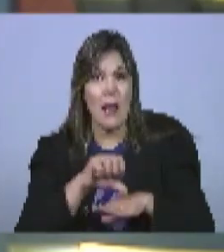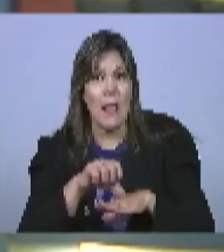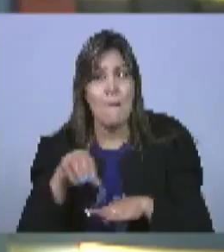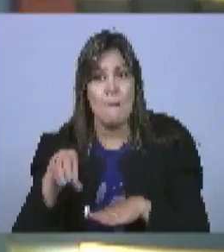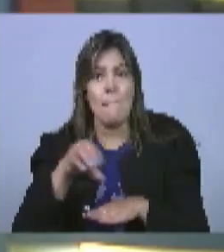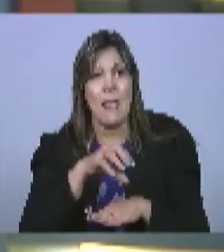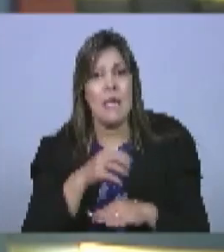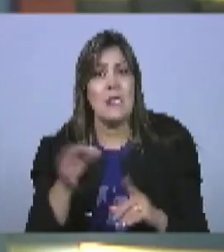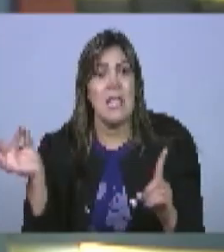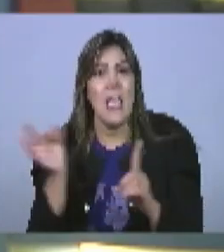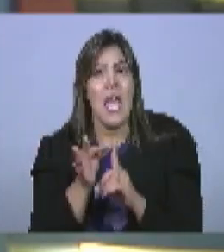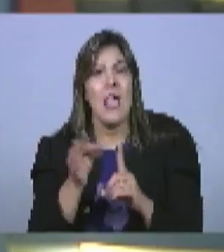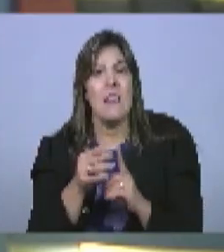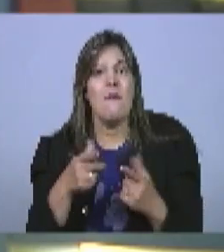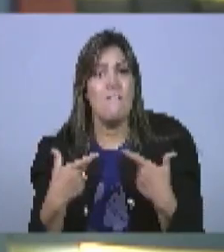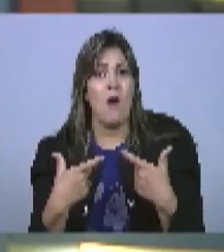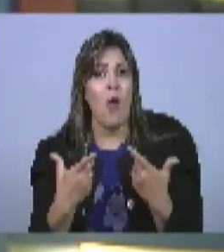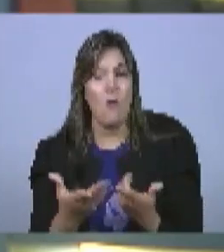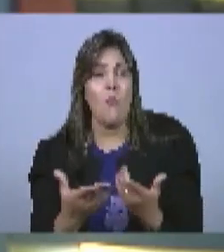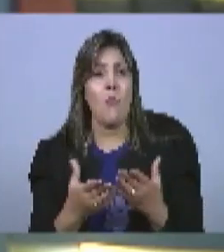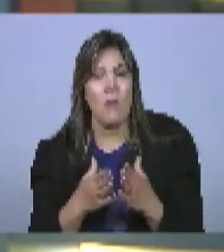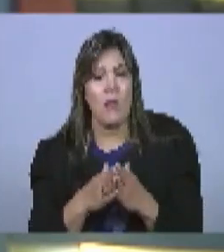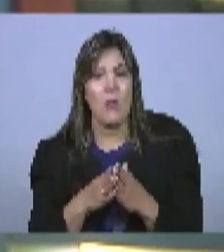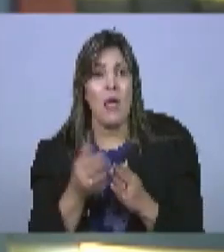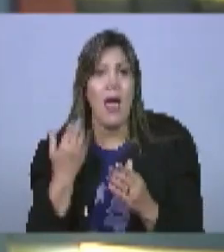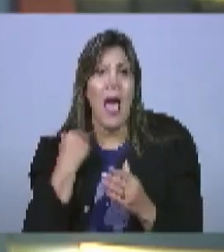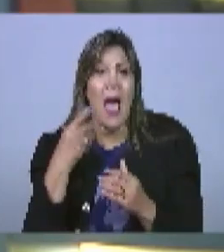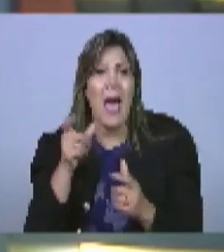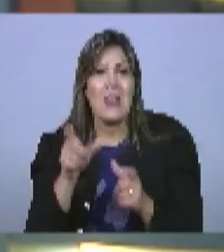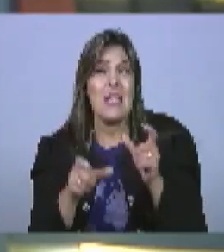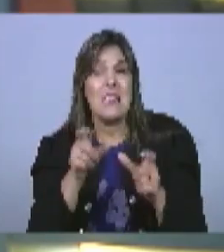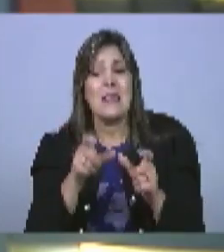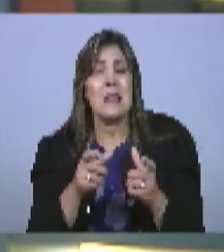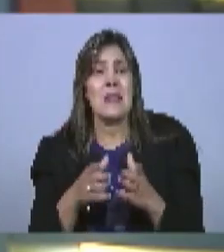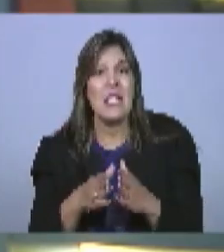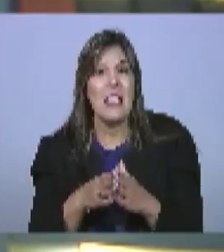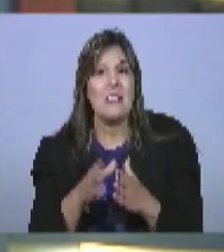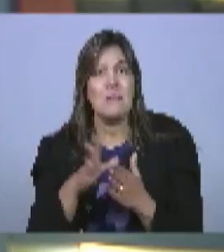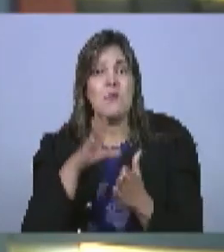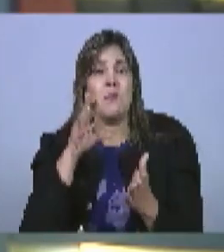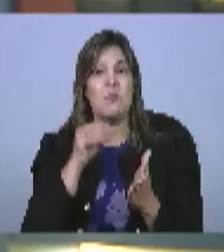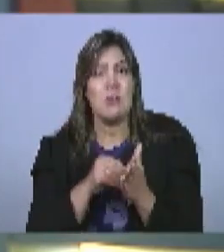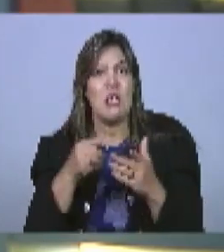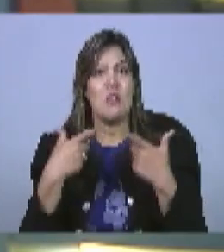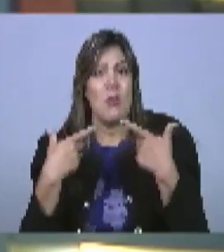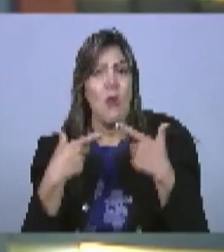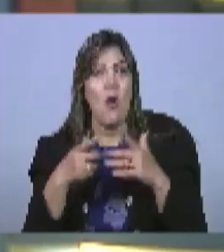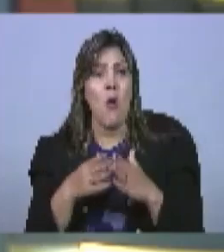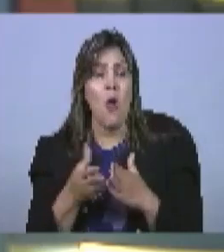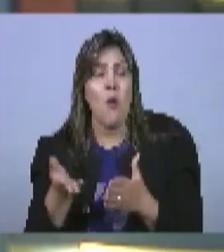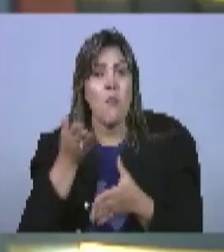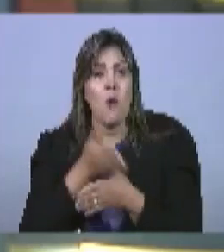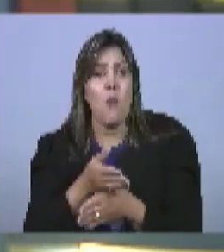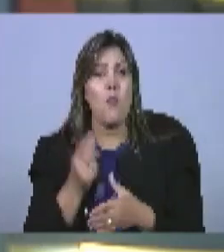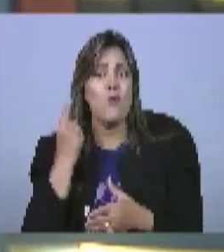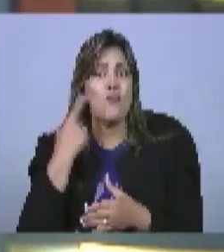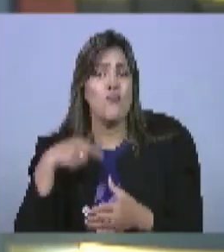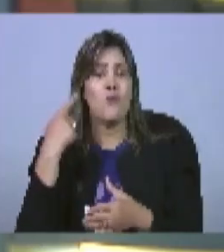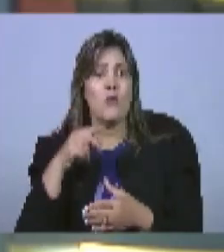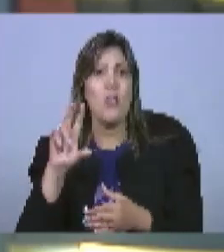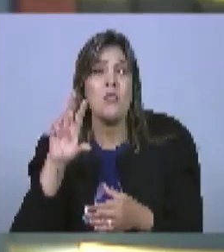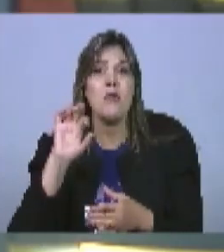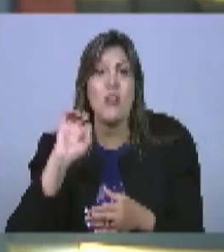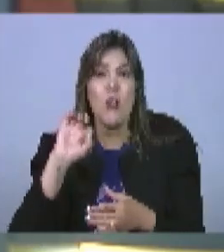الطبيه دي مستهدفه في القتال عدد النازحين منذ بدايه الصراع داخل السودان حوالي